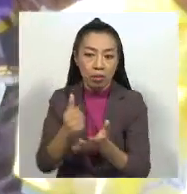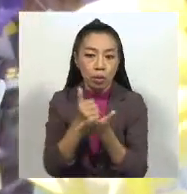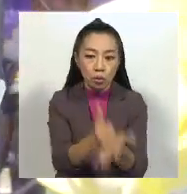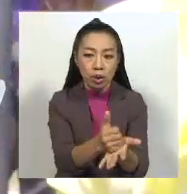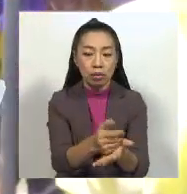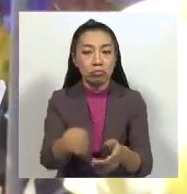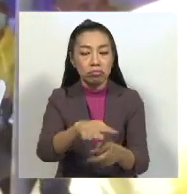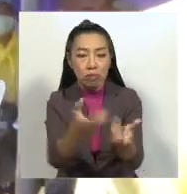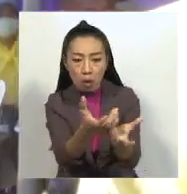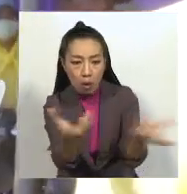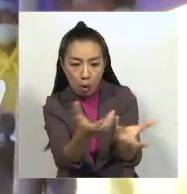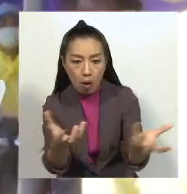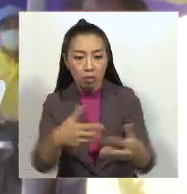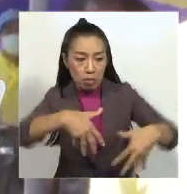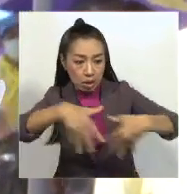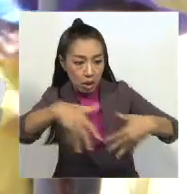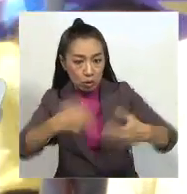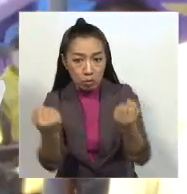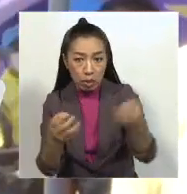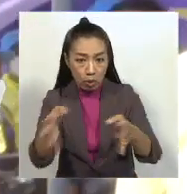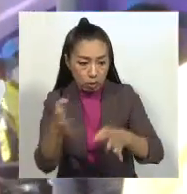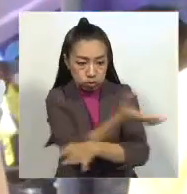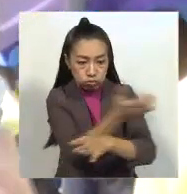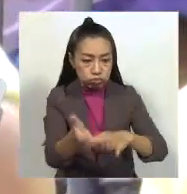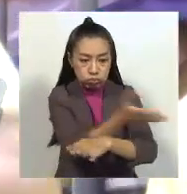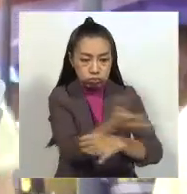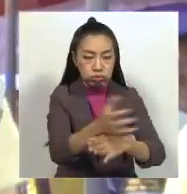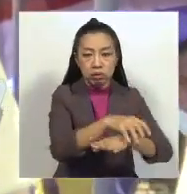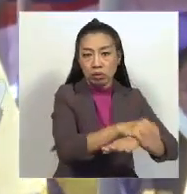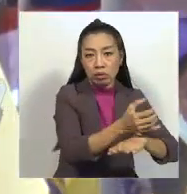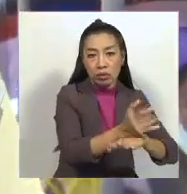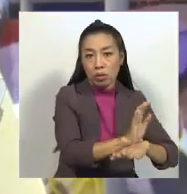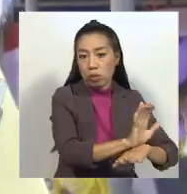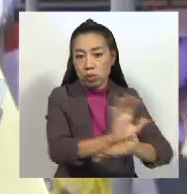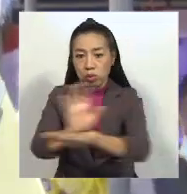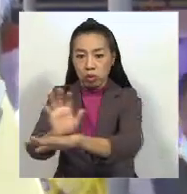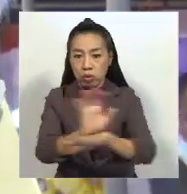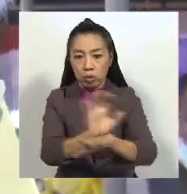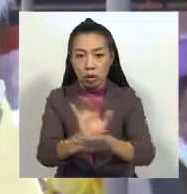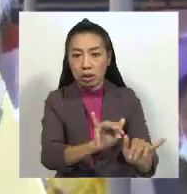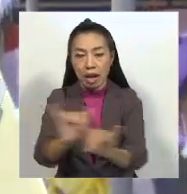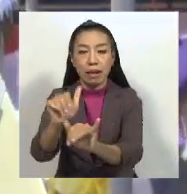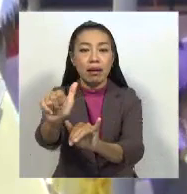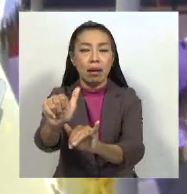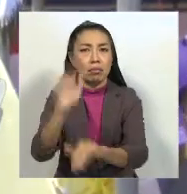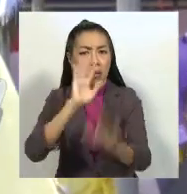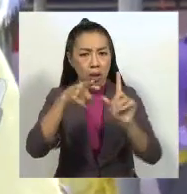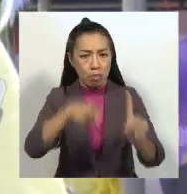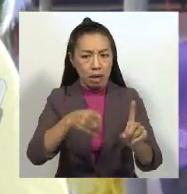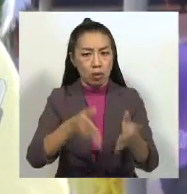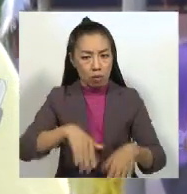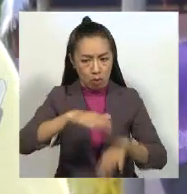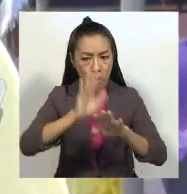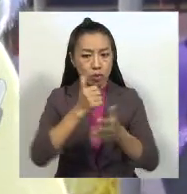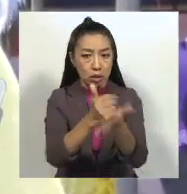ที่จะขนย้ายผู้คนประมาณพันกว่าคนเนี่ยเข้าในพื้นที่ที่เตรียมการไว้ในการรองรับตรงนั้นนะครับ การทำงานการป